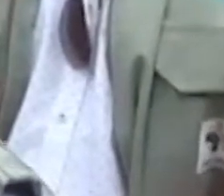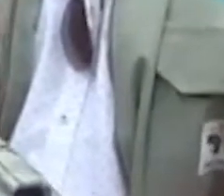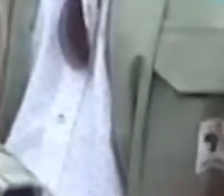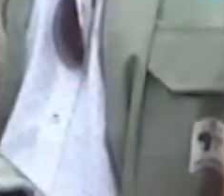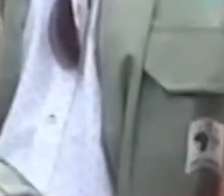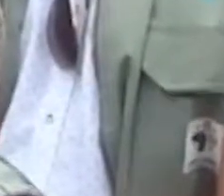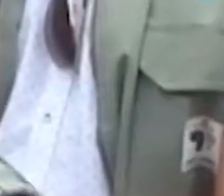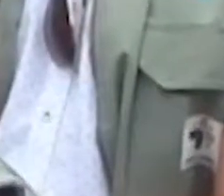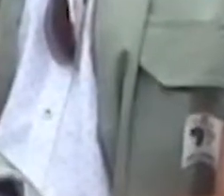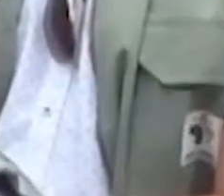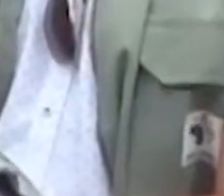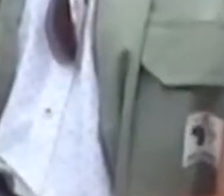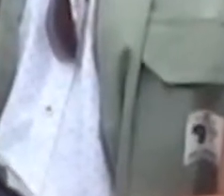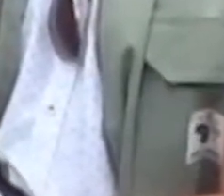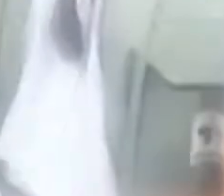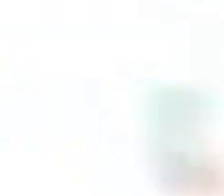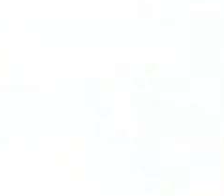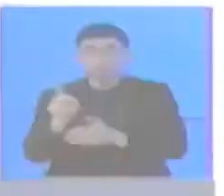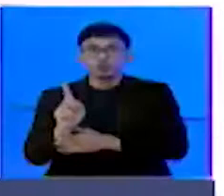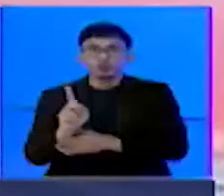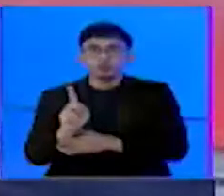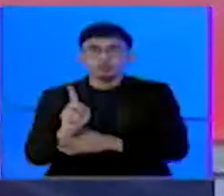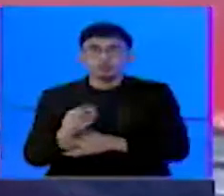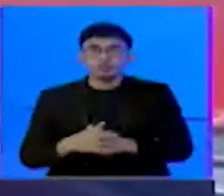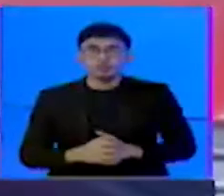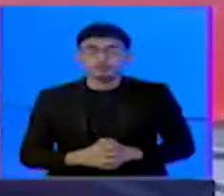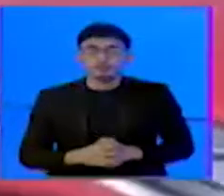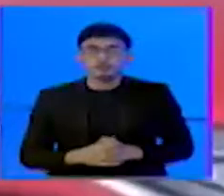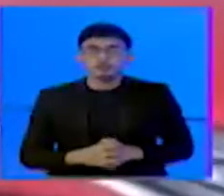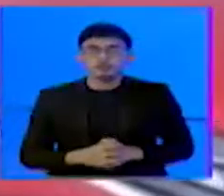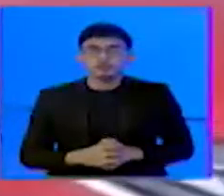masih on progress pembacaan. Itu hasil hari ini.